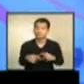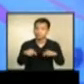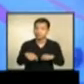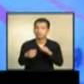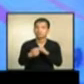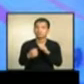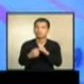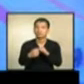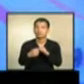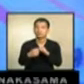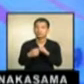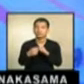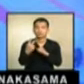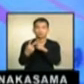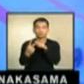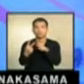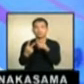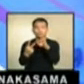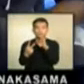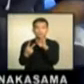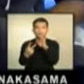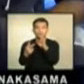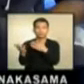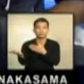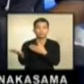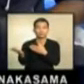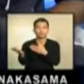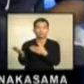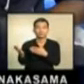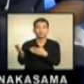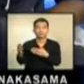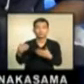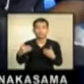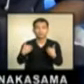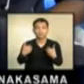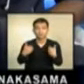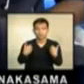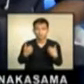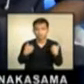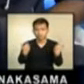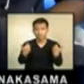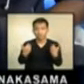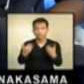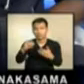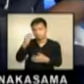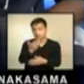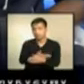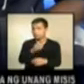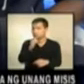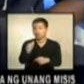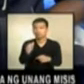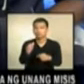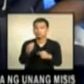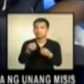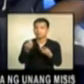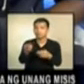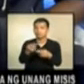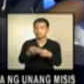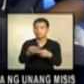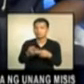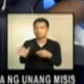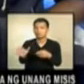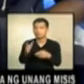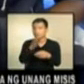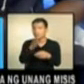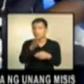Andito po sa atin ngayon live, dalawa pong nanay at ang kanilang mga minor de edad na anak. Hindi po natin pangalanan ang mga nanay